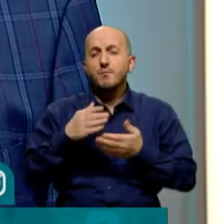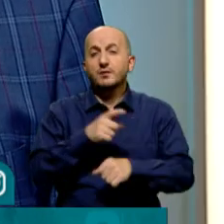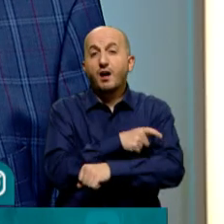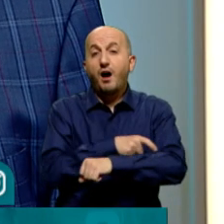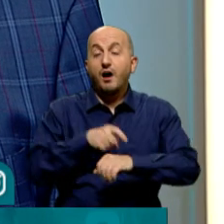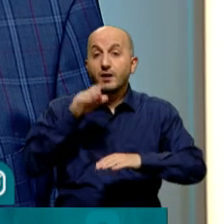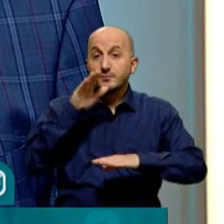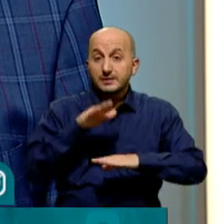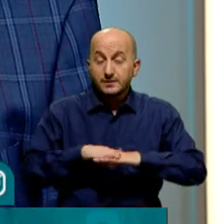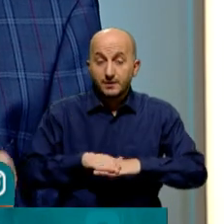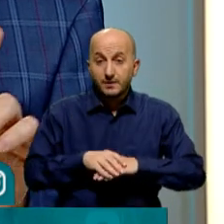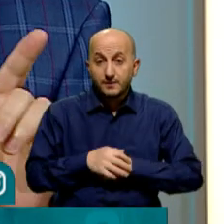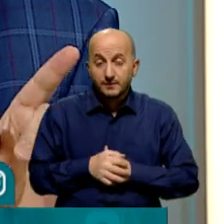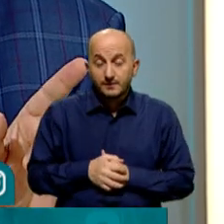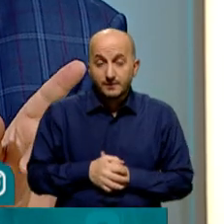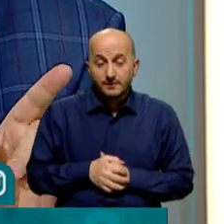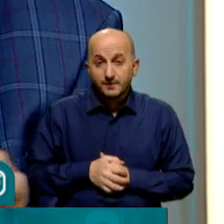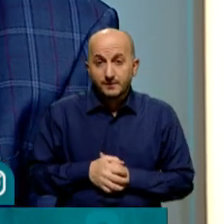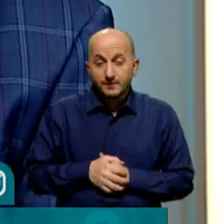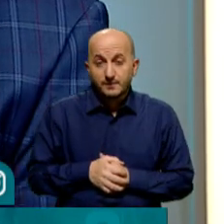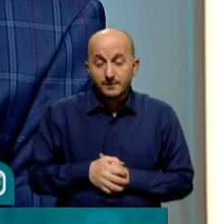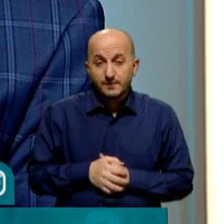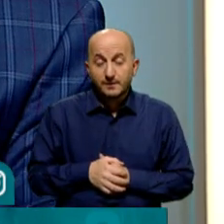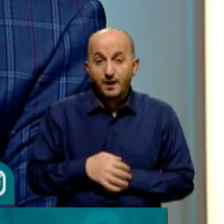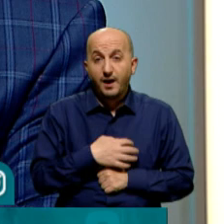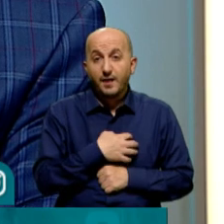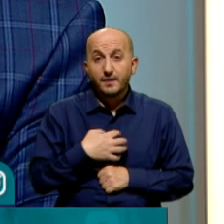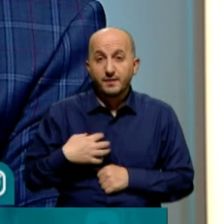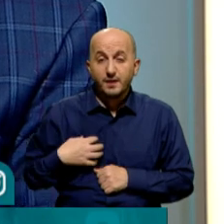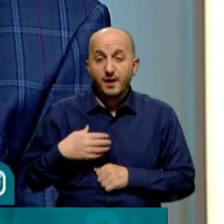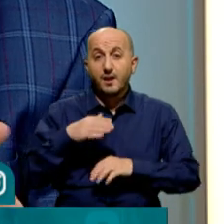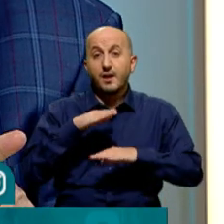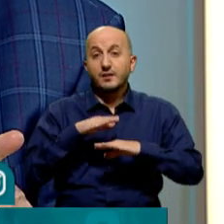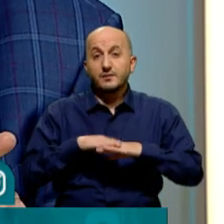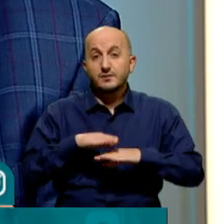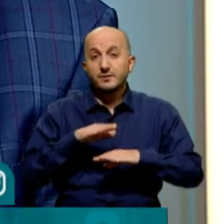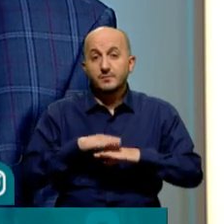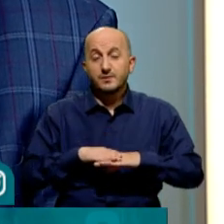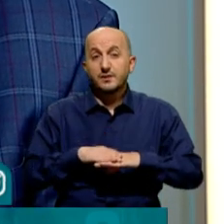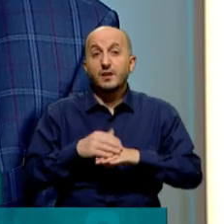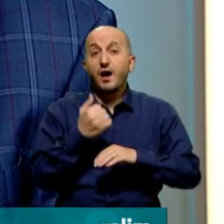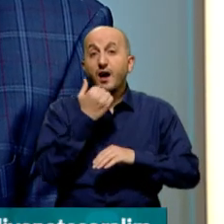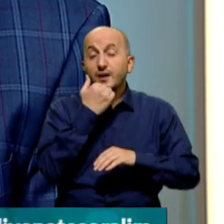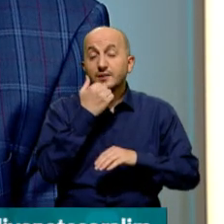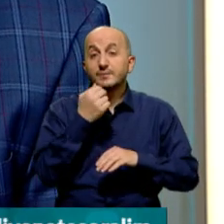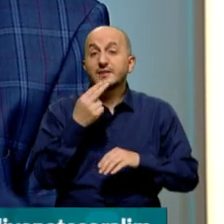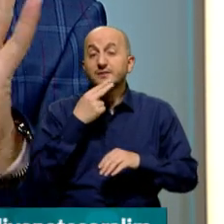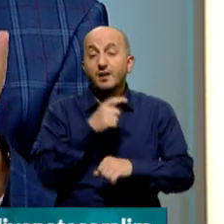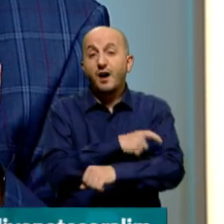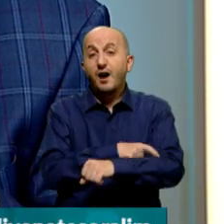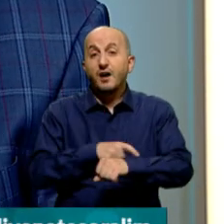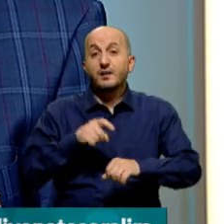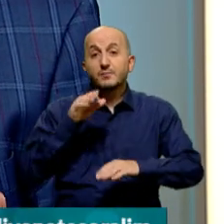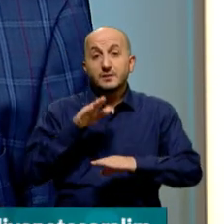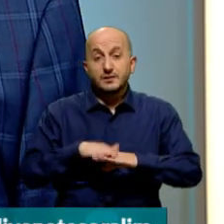عَلَى الْاُمَّهَاتِ يُحَرِّمُ الْبَنَاتِ Anne ile yapılan zifaf kızı haram kılar. Anne ile zifaf yapılmadan